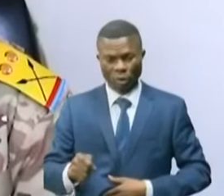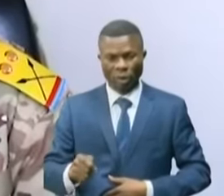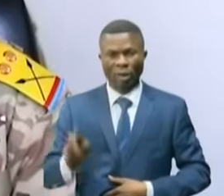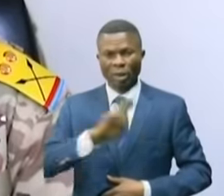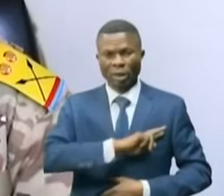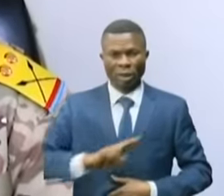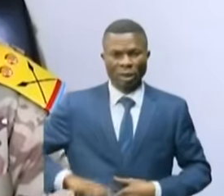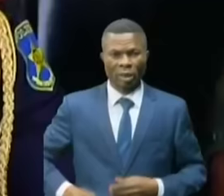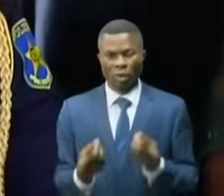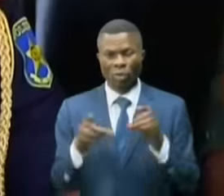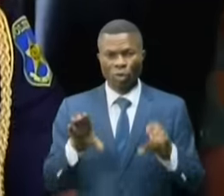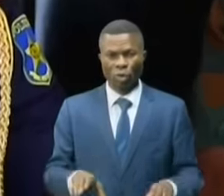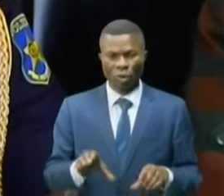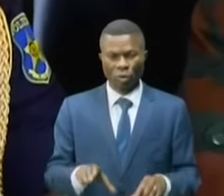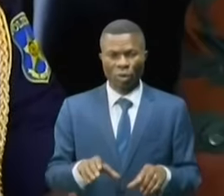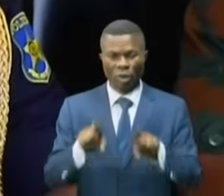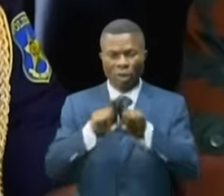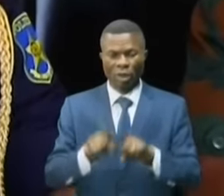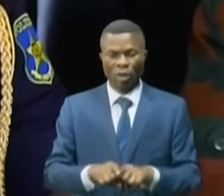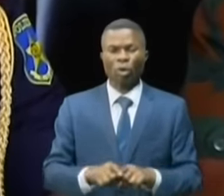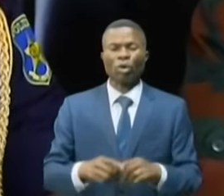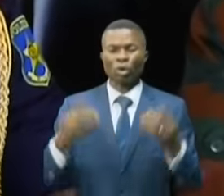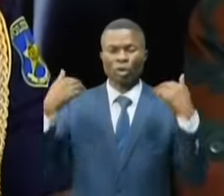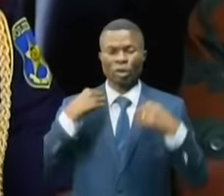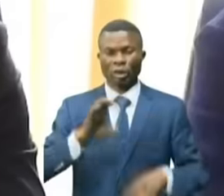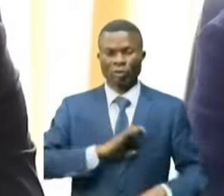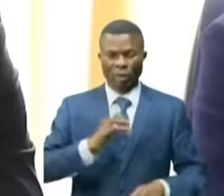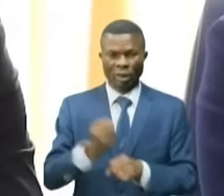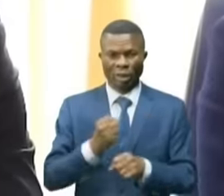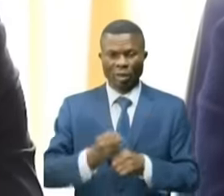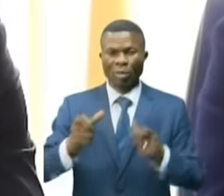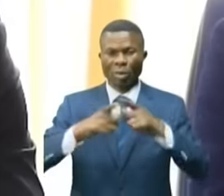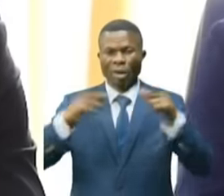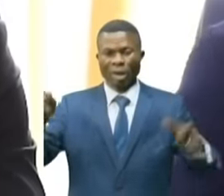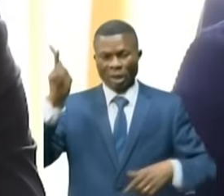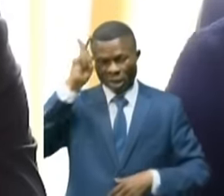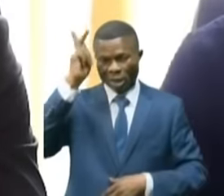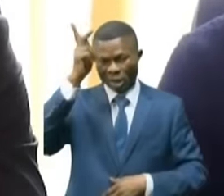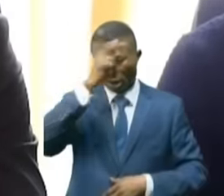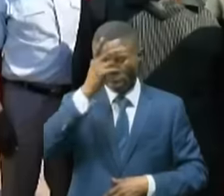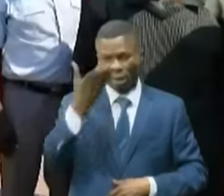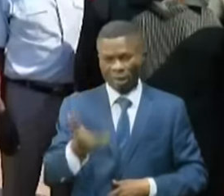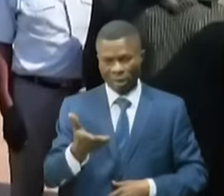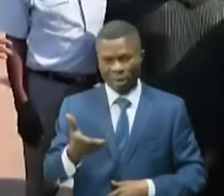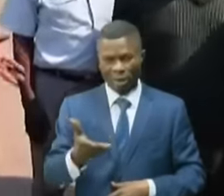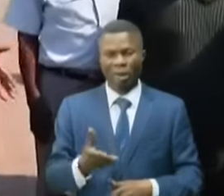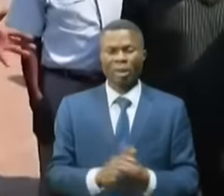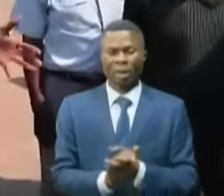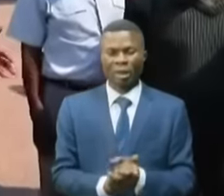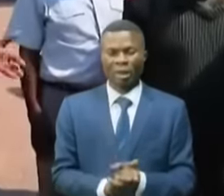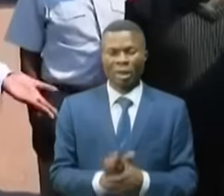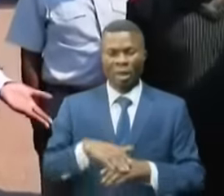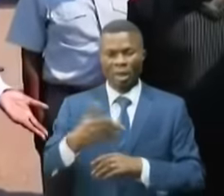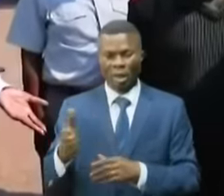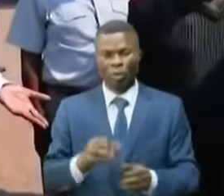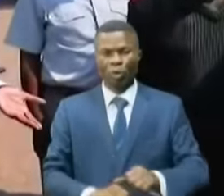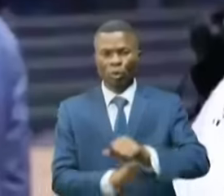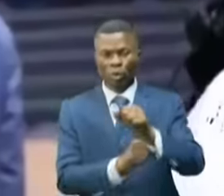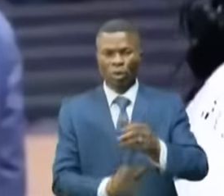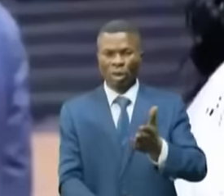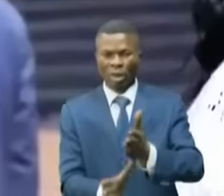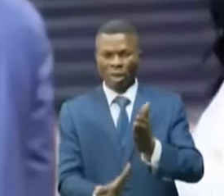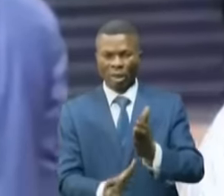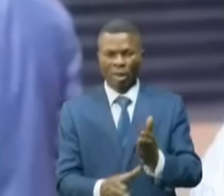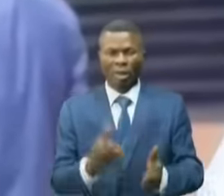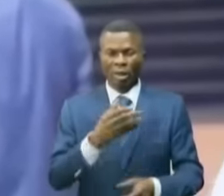la République démocratique du Congo et de la police œuvrant dans les grands Katanga étaient parmi les participants. Juste après, accompagné de son adjoint